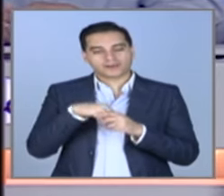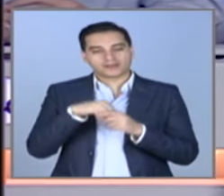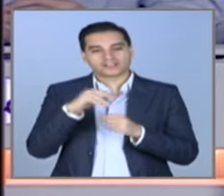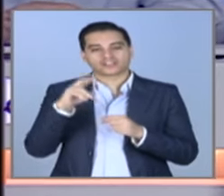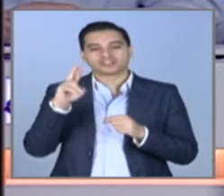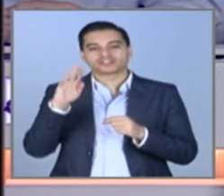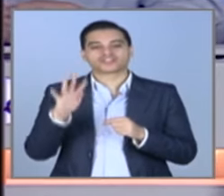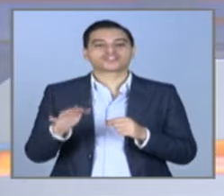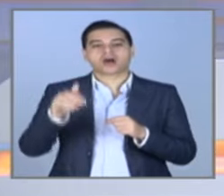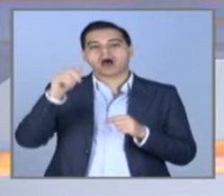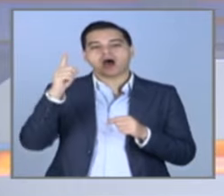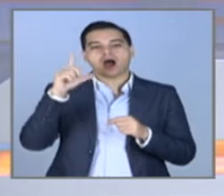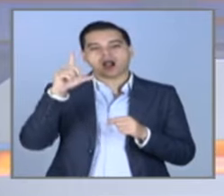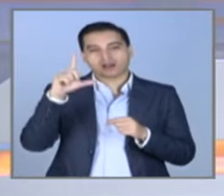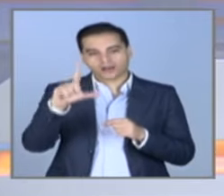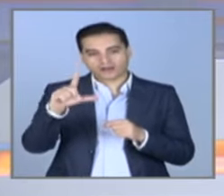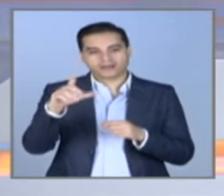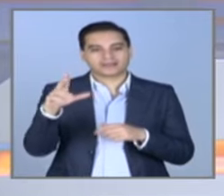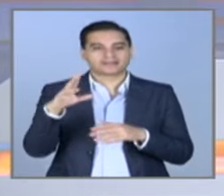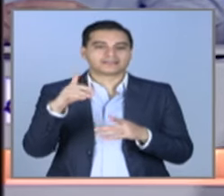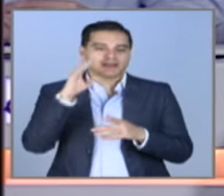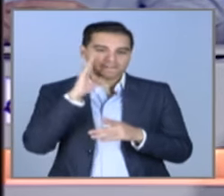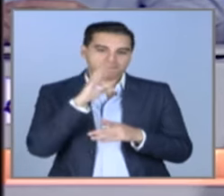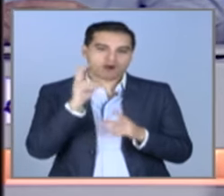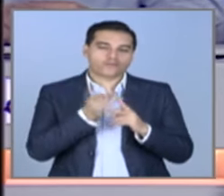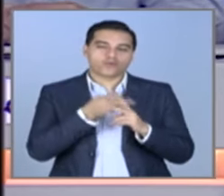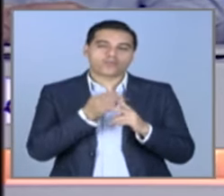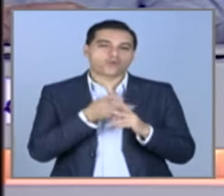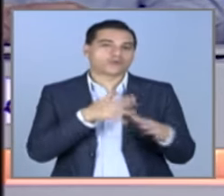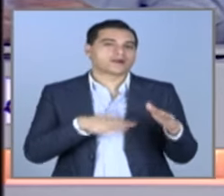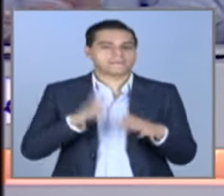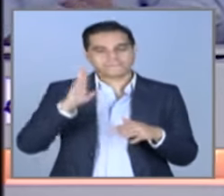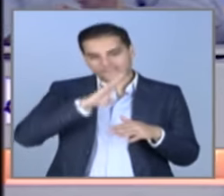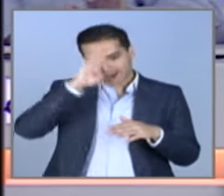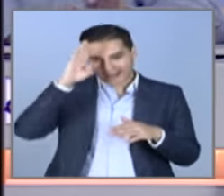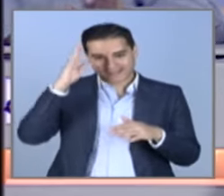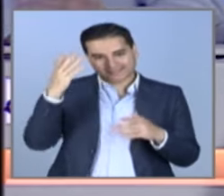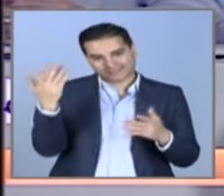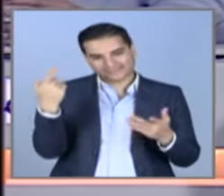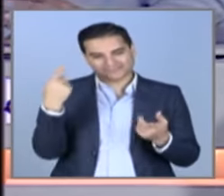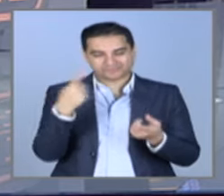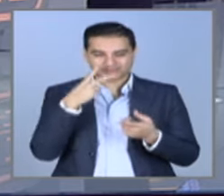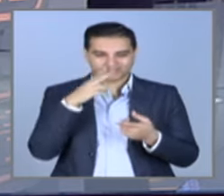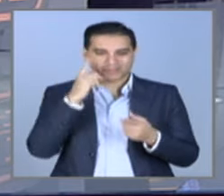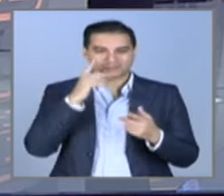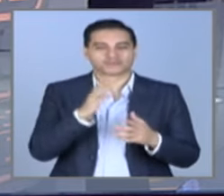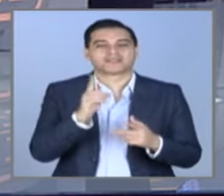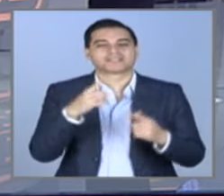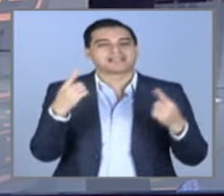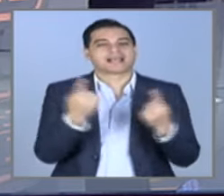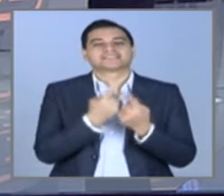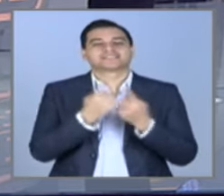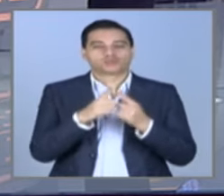شارل دي جول. أنا بقول الجمهورية، ملك لويس التاسع الجمهورية. عدم تركيز، عدم